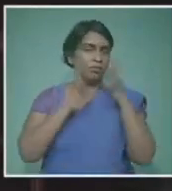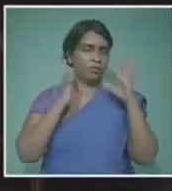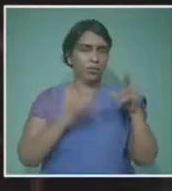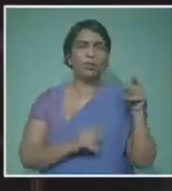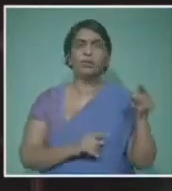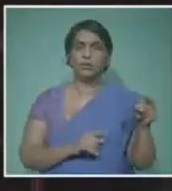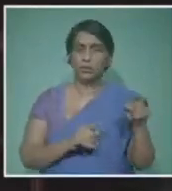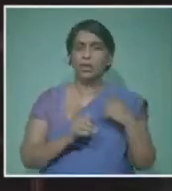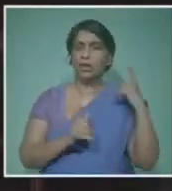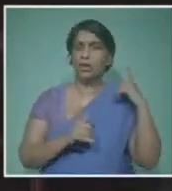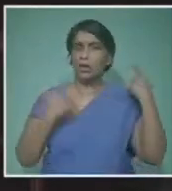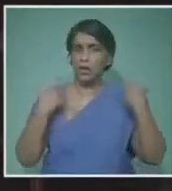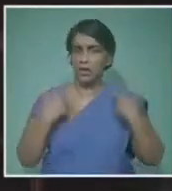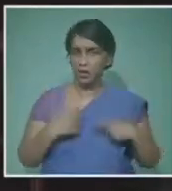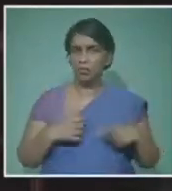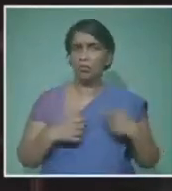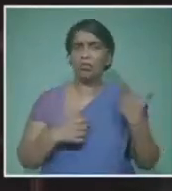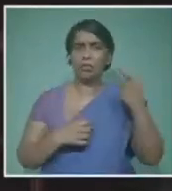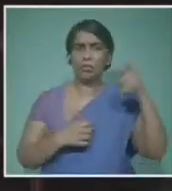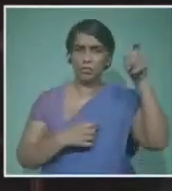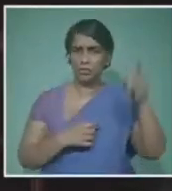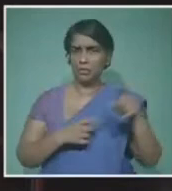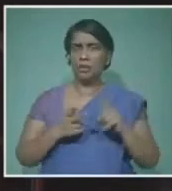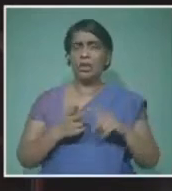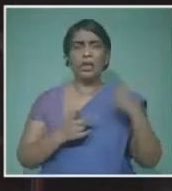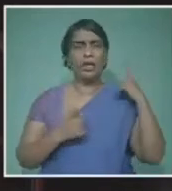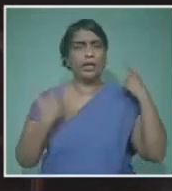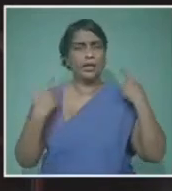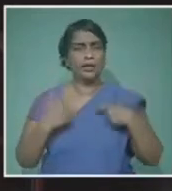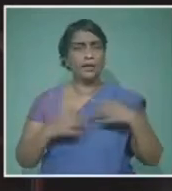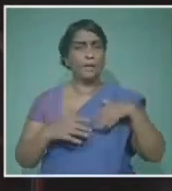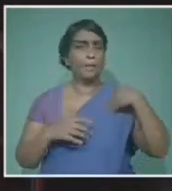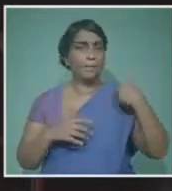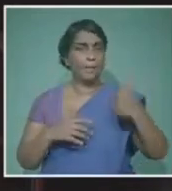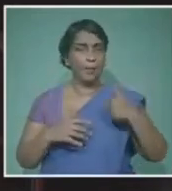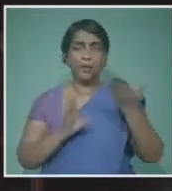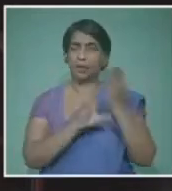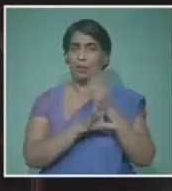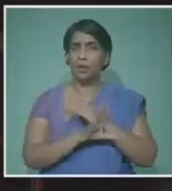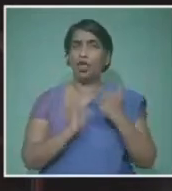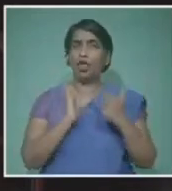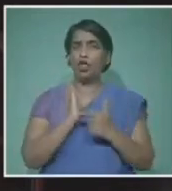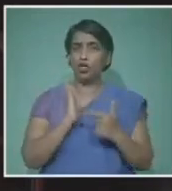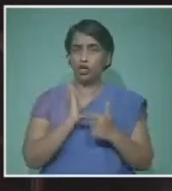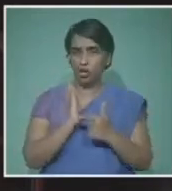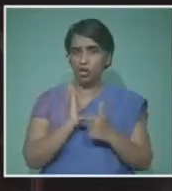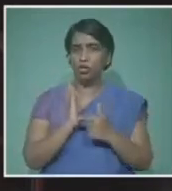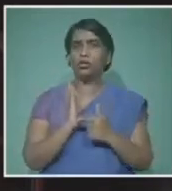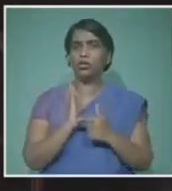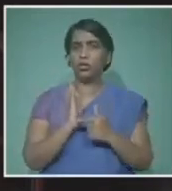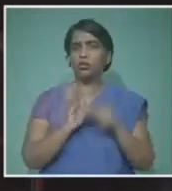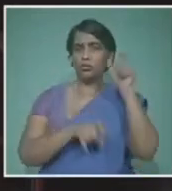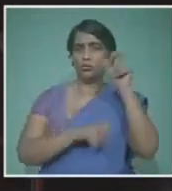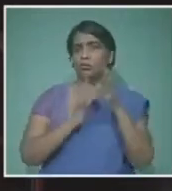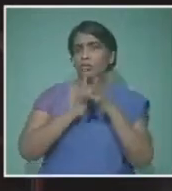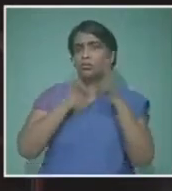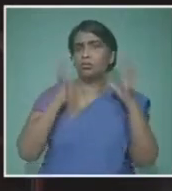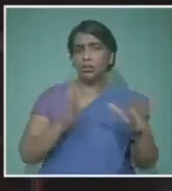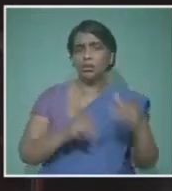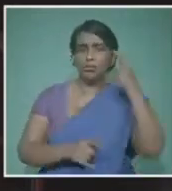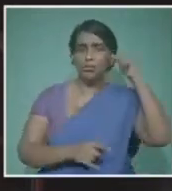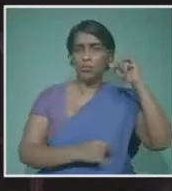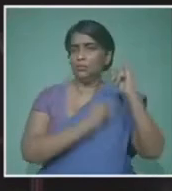नाविक हमुदापति सिन्नय्य मेतुतुमा नाविक हमुदा मांडलिक प्रधान हितपु तुष्ट वीरशेखर एतुलु विशाल कंडायमकट मे चोदनाव एल्लुन